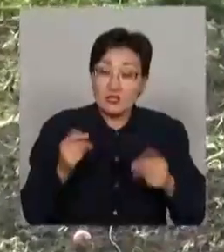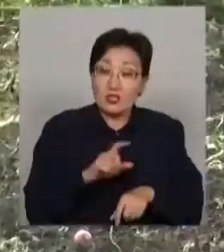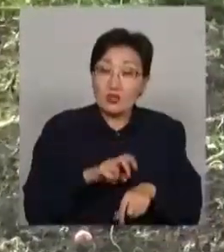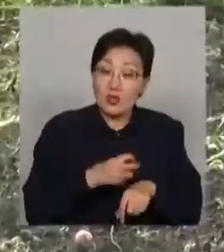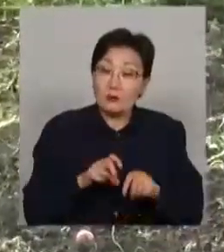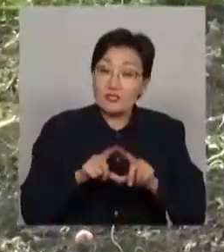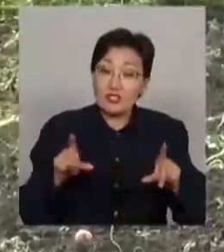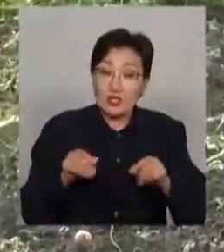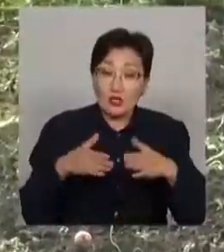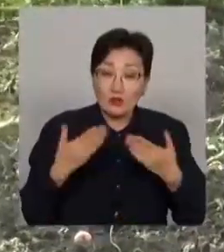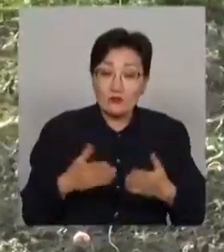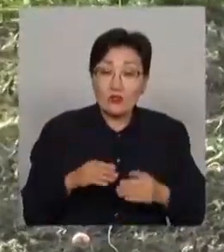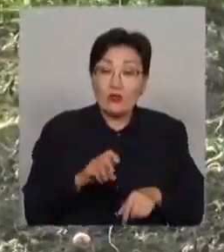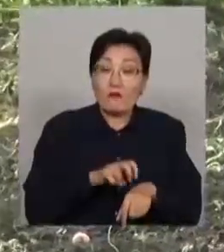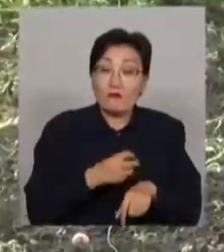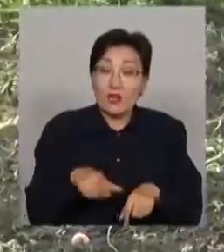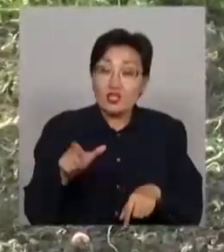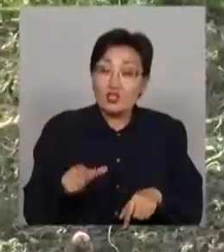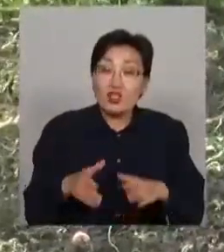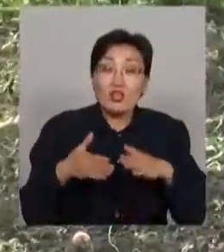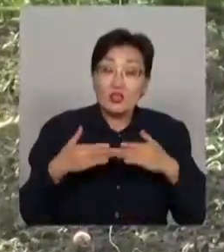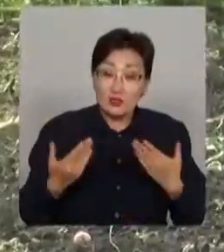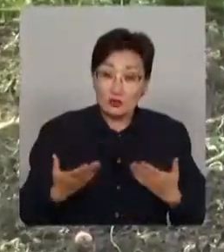аптеки, ни врача нету,